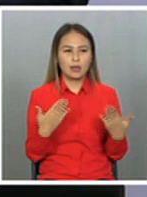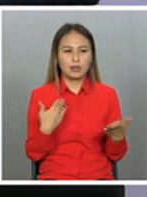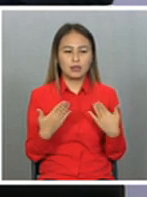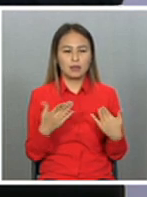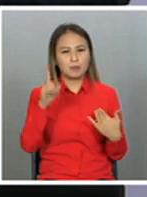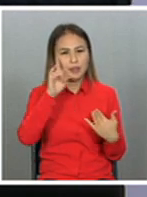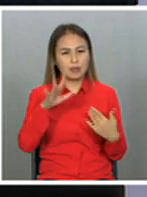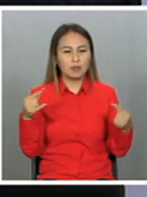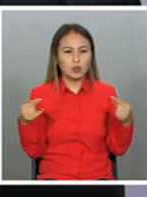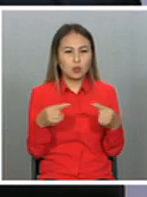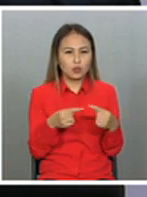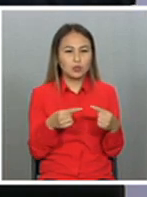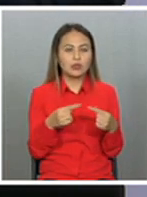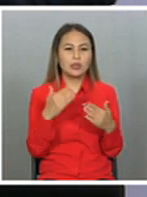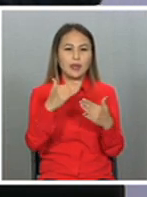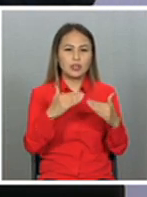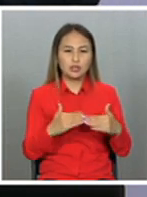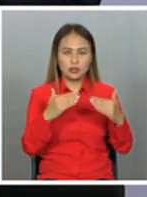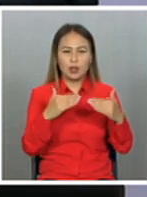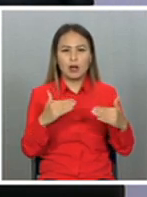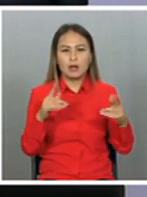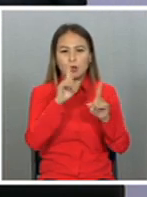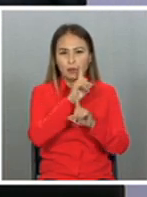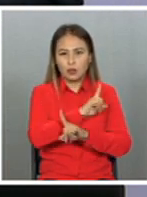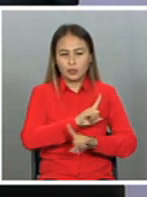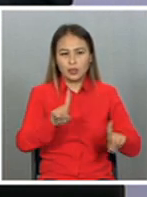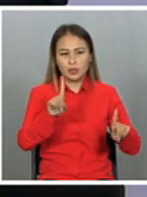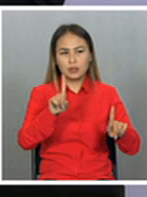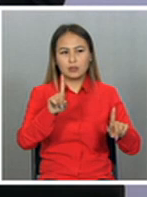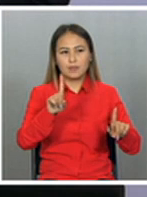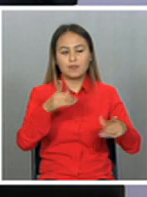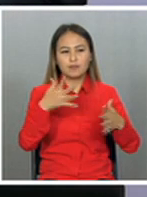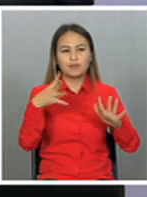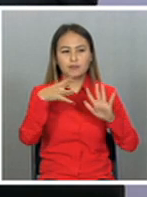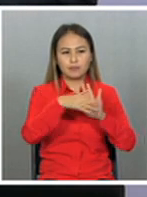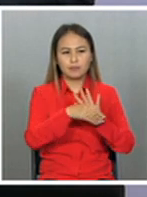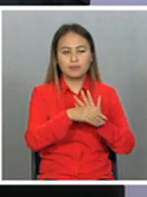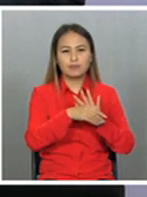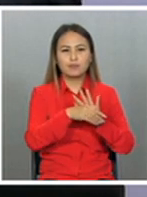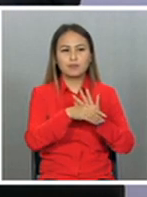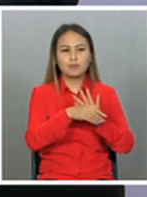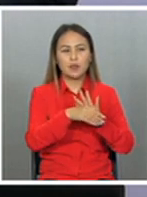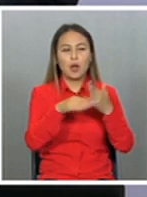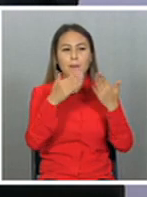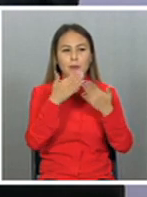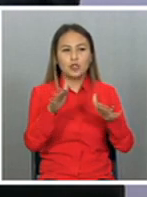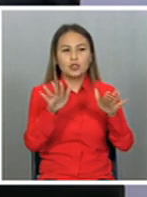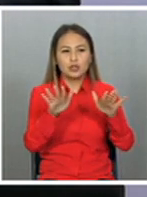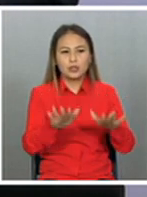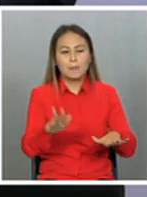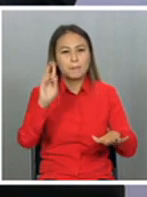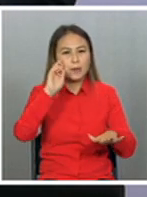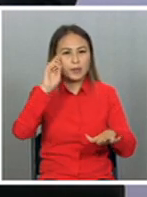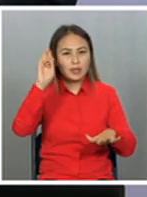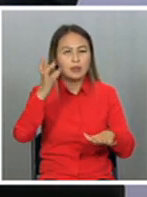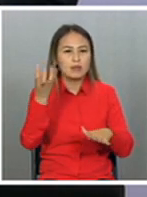бір дәрежеде дамуымен ерекшеленеді. Сонымен қоса бұл жерлерде бұл мемлекеттердің